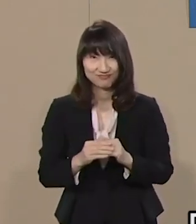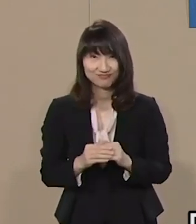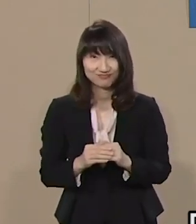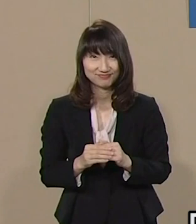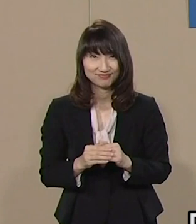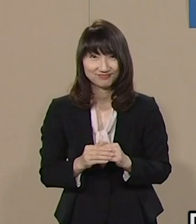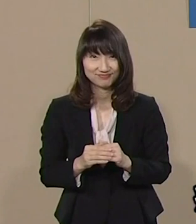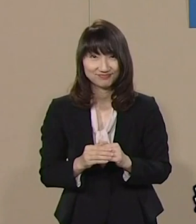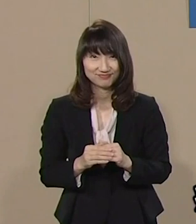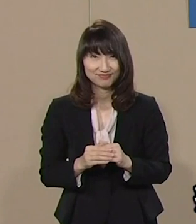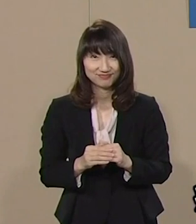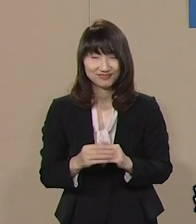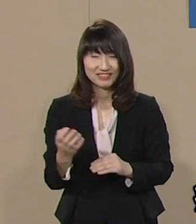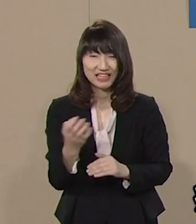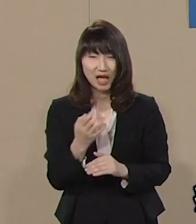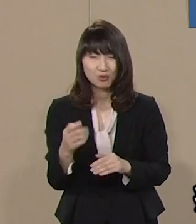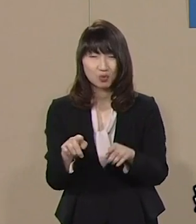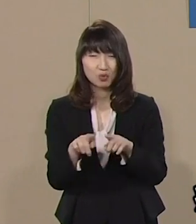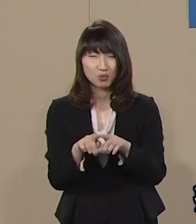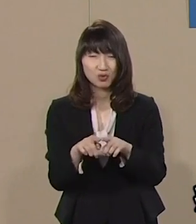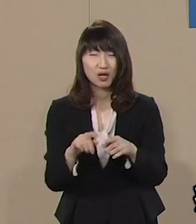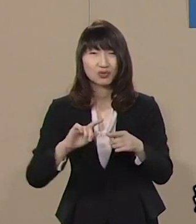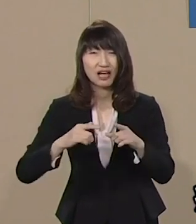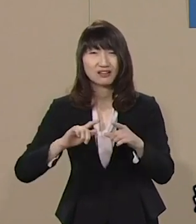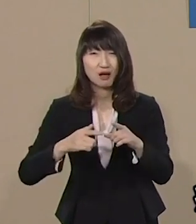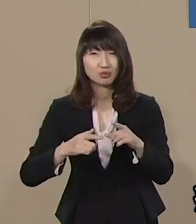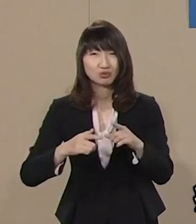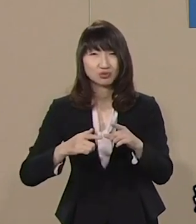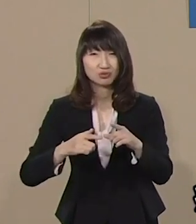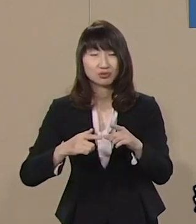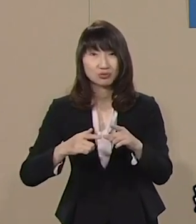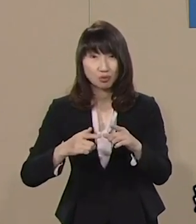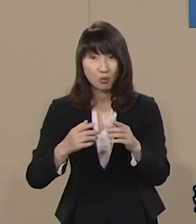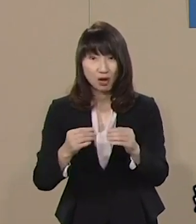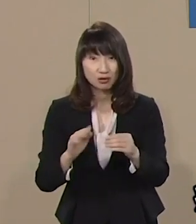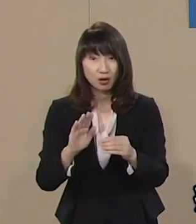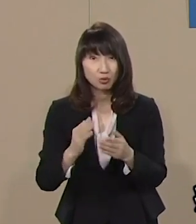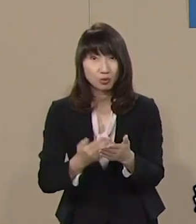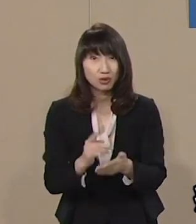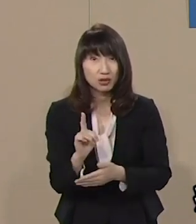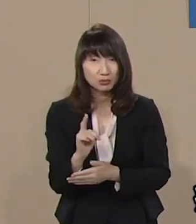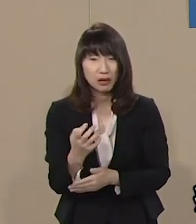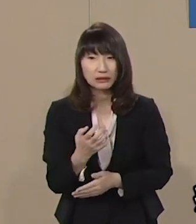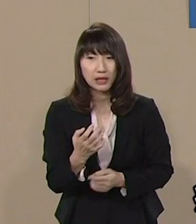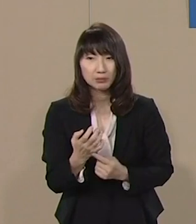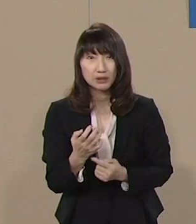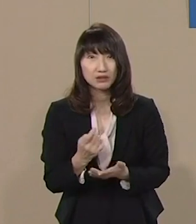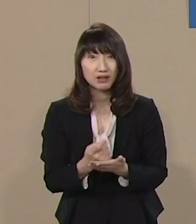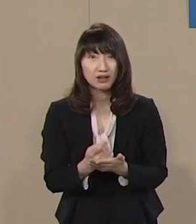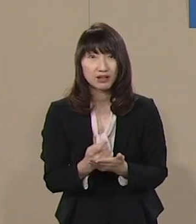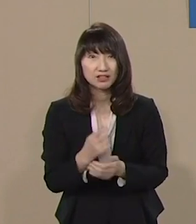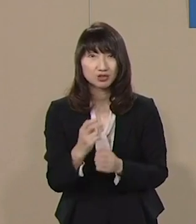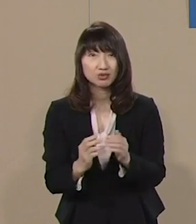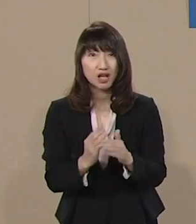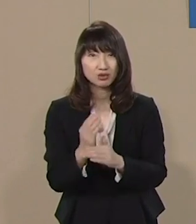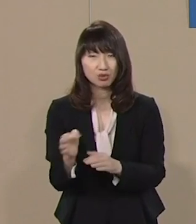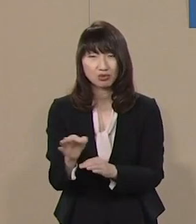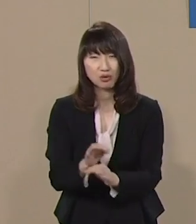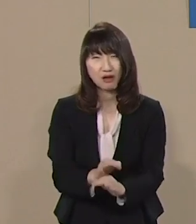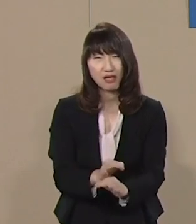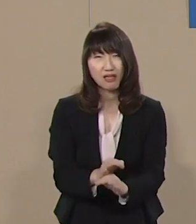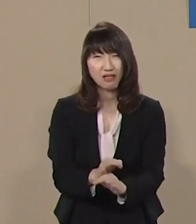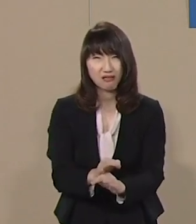します炒めを伴う改革そのあたりに残ったの痛みだけでした20年以上に及ぶ